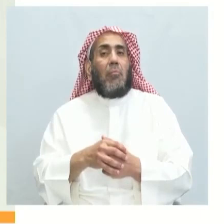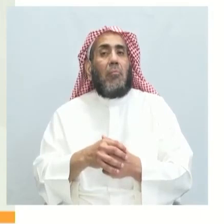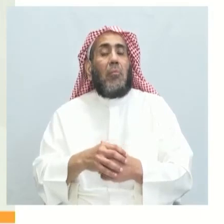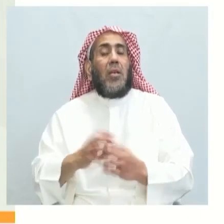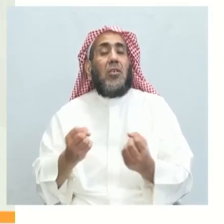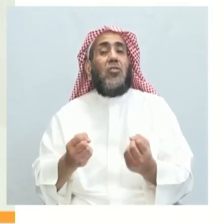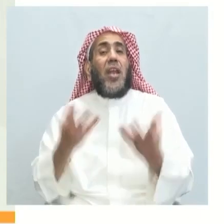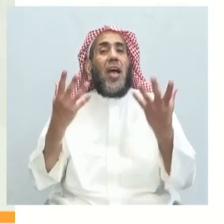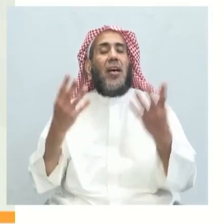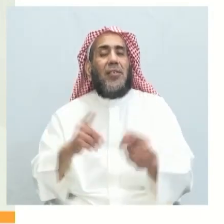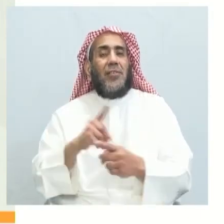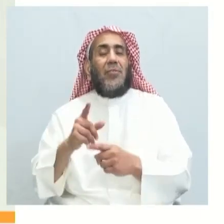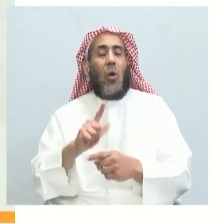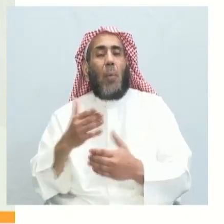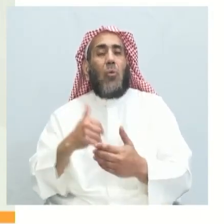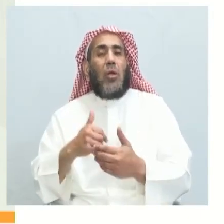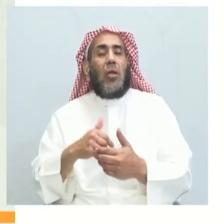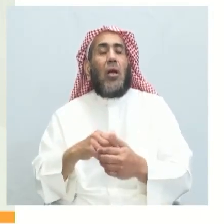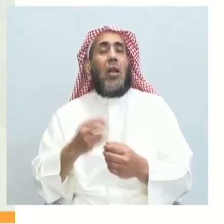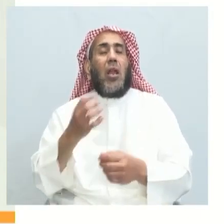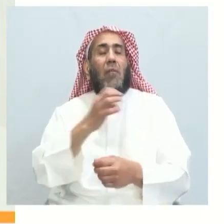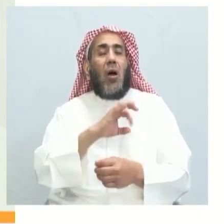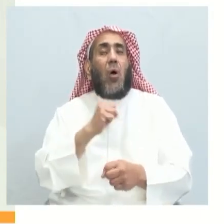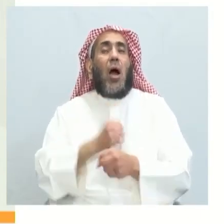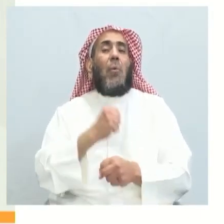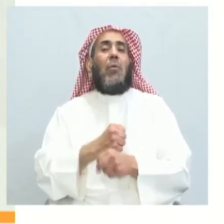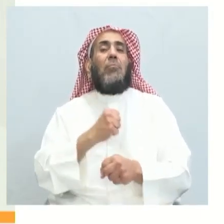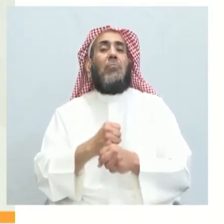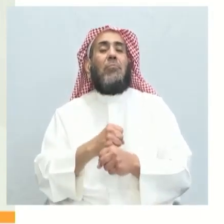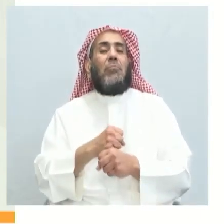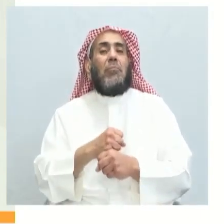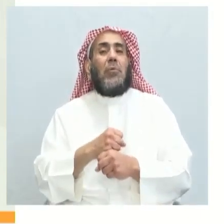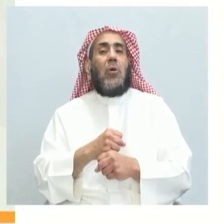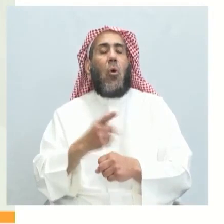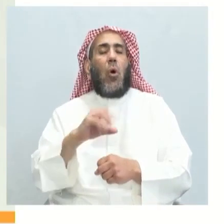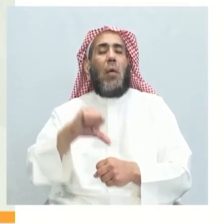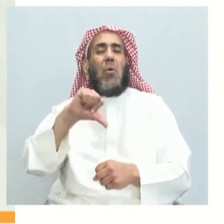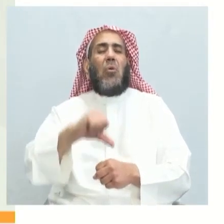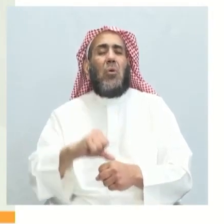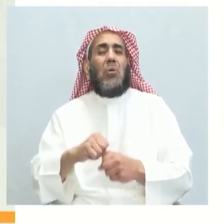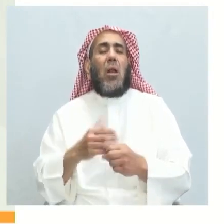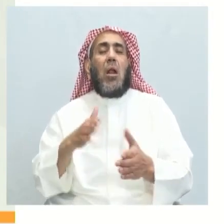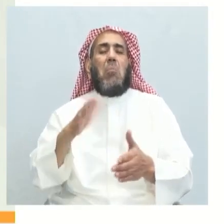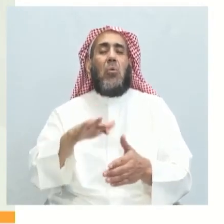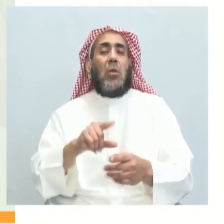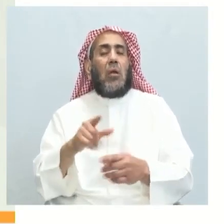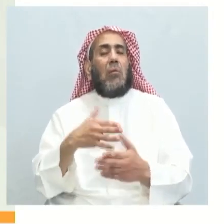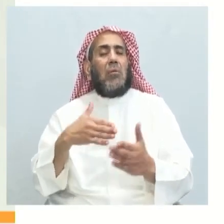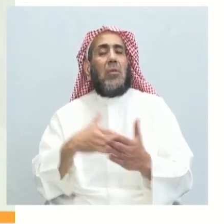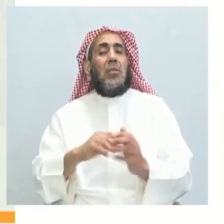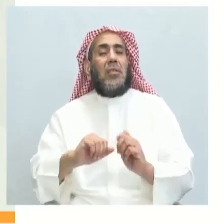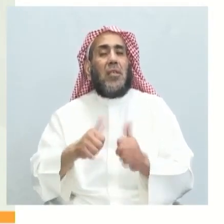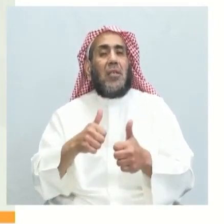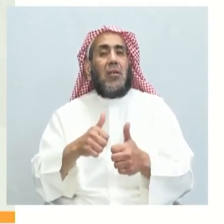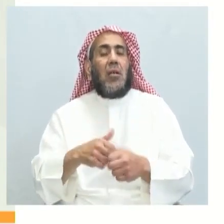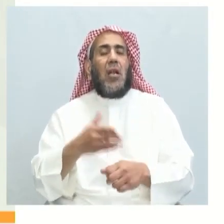للجنه فانه يقول قبل حضور اجله نفعه عمله سينفعك هذا العمل ولم يضره اجله ولم يضرك الموت لانك خلاص استعديت